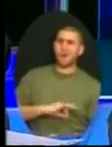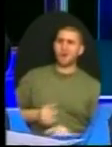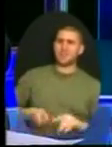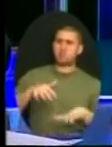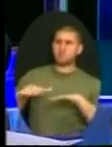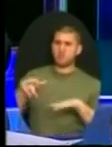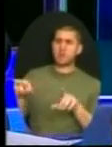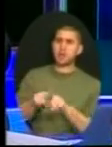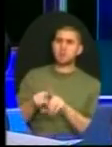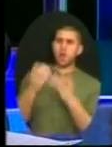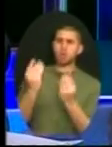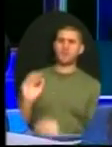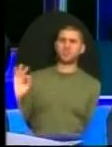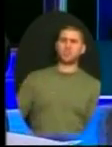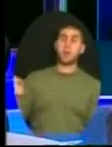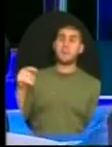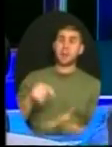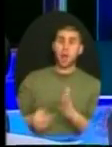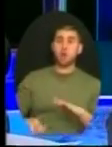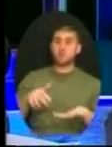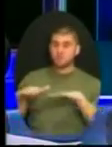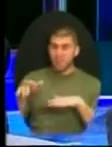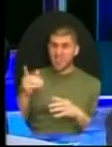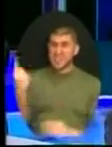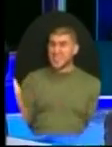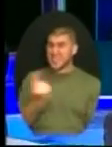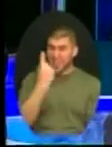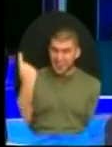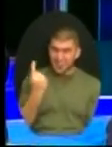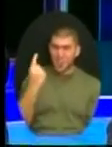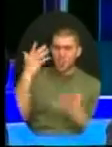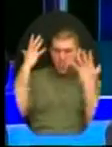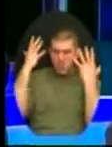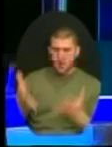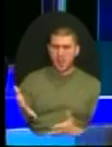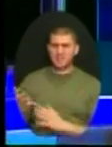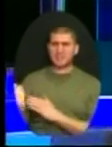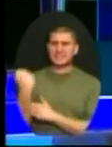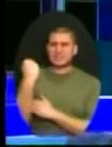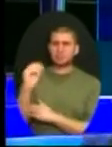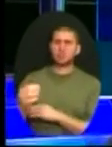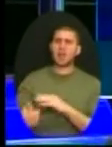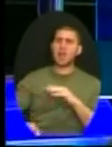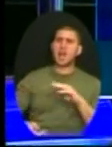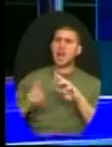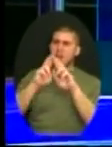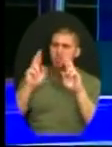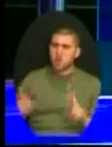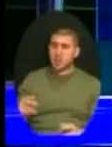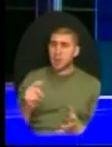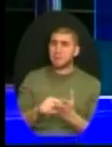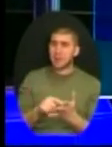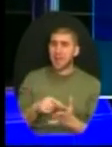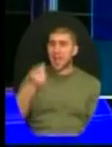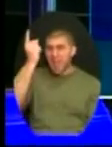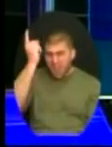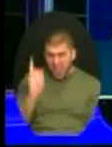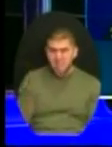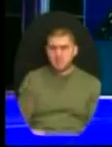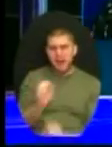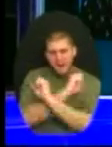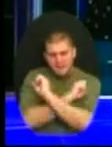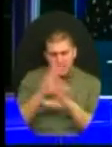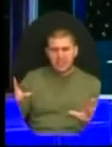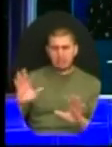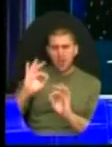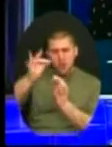מה שהוא שיחק לידיים של ראש הממשלה, כי זה ראש הממשלה היחידי שתוקף את הרשויות. לא, כי לכן חייבים